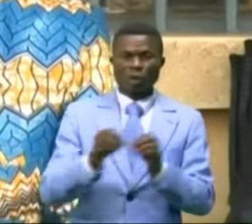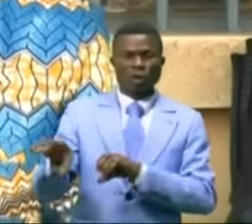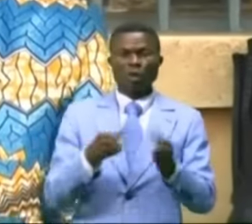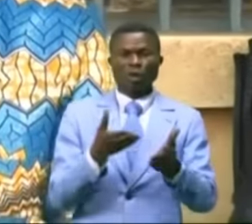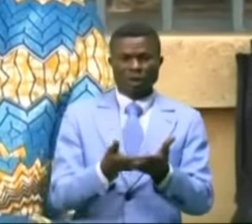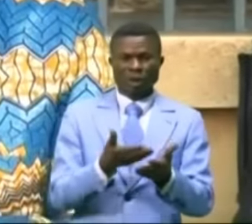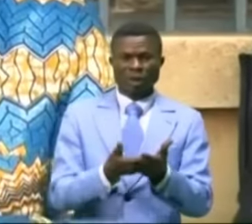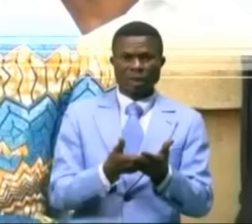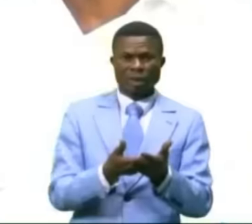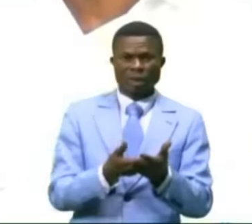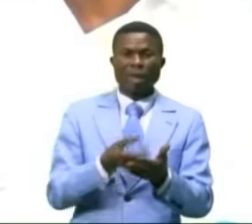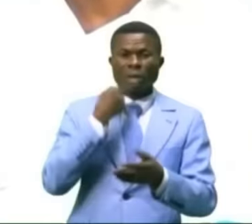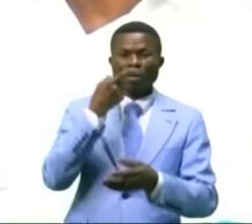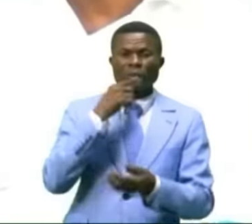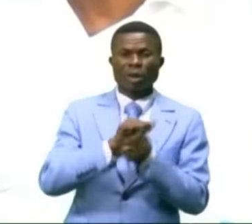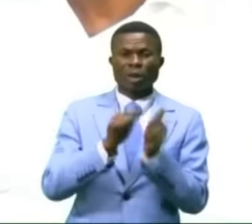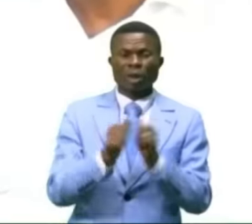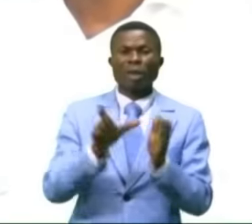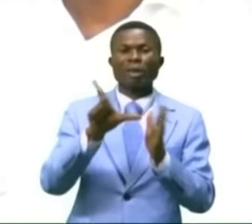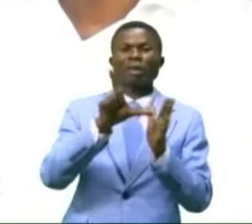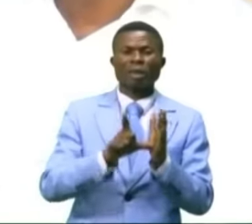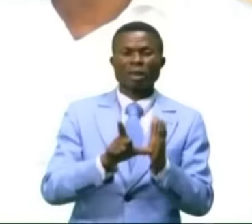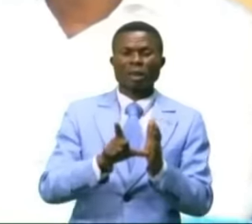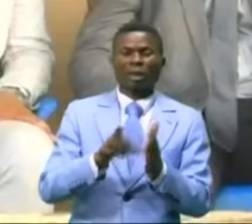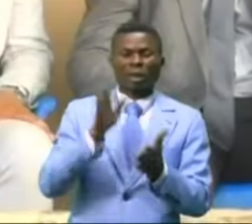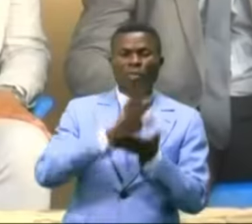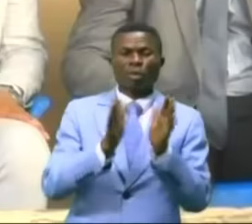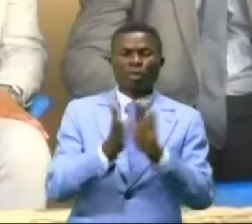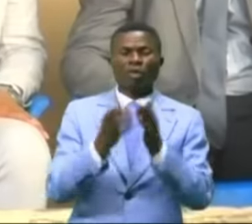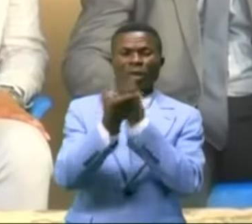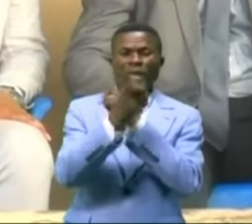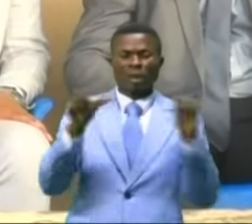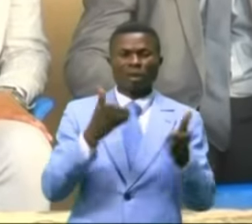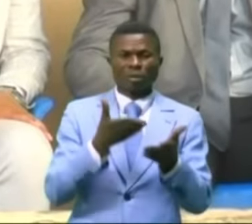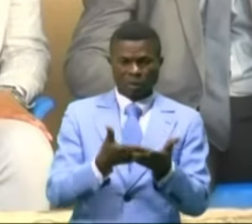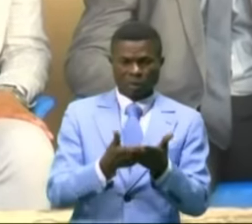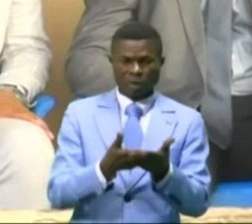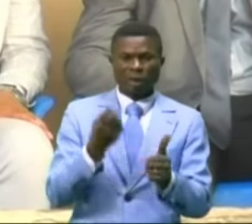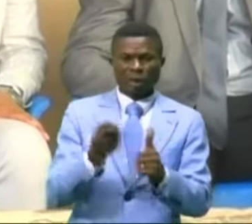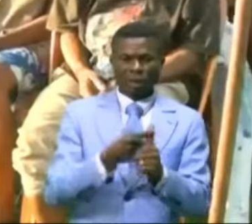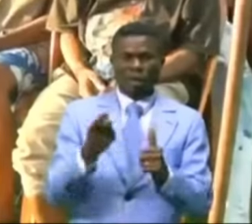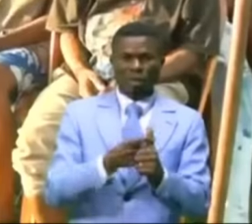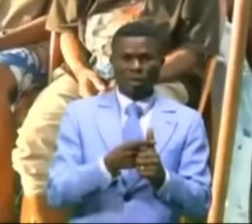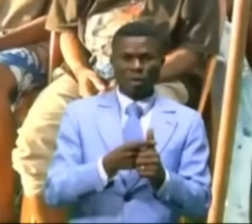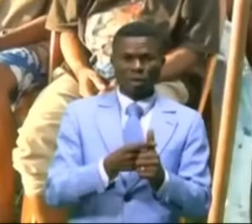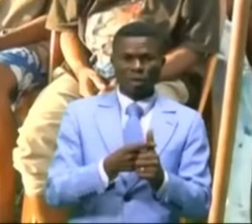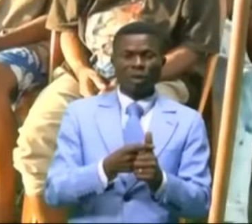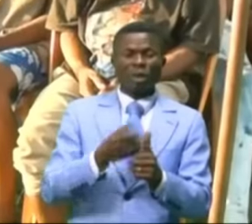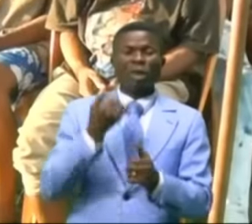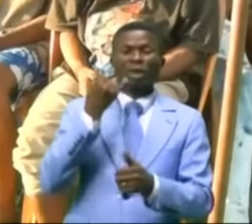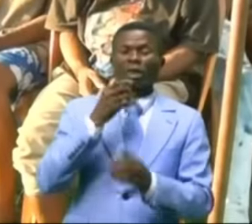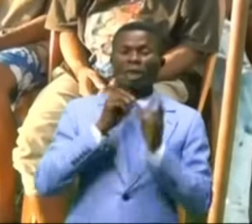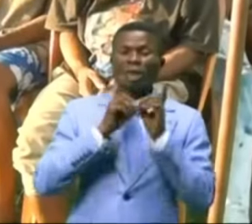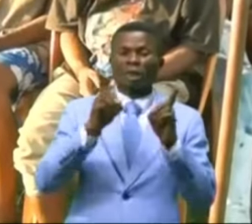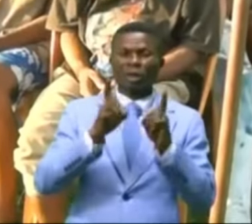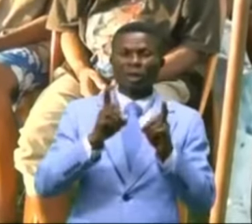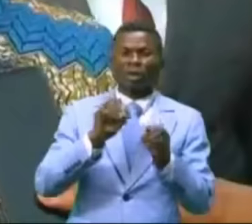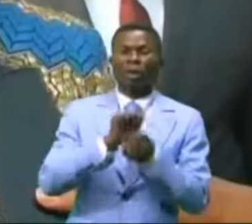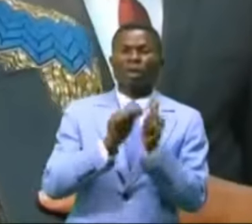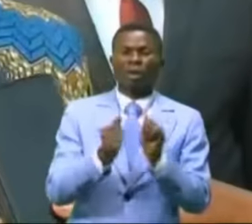cérémonie, évoque les critères pour bénéficier de cette grâce. Il s'agit, selon ses propos, des cas